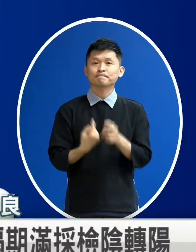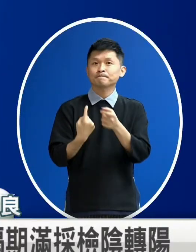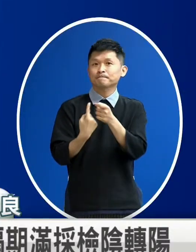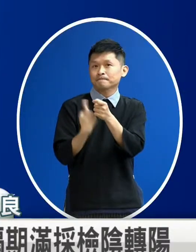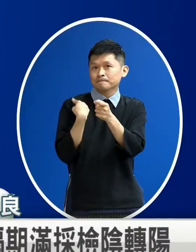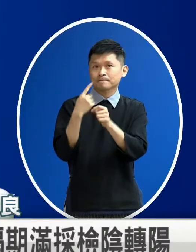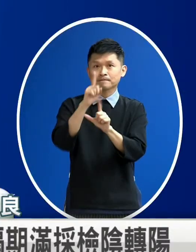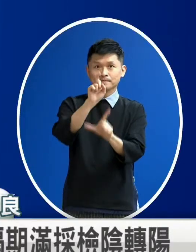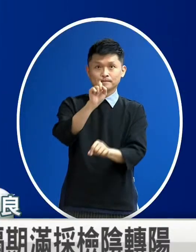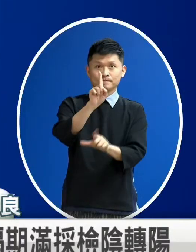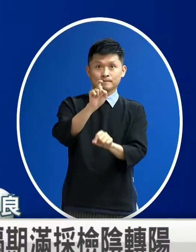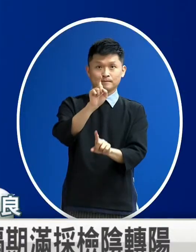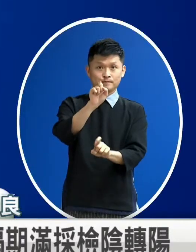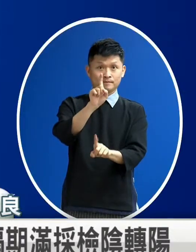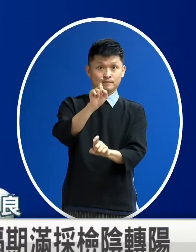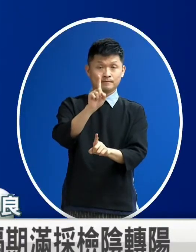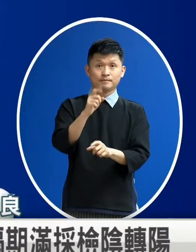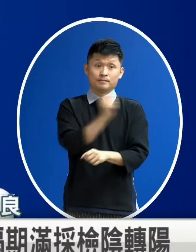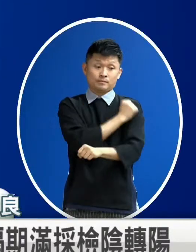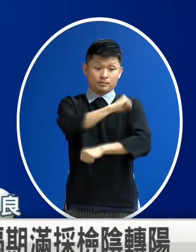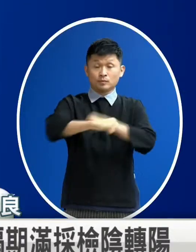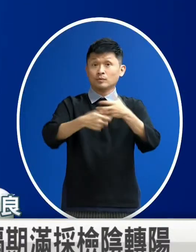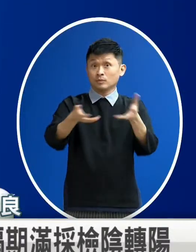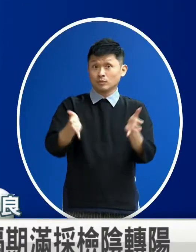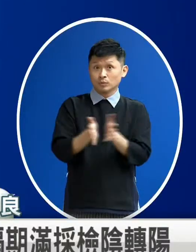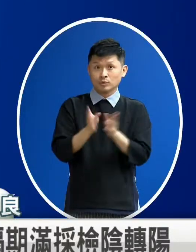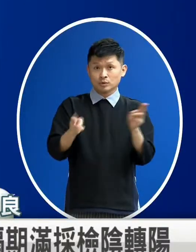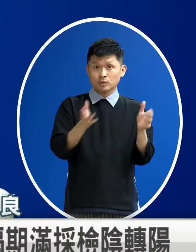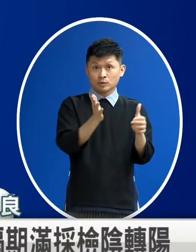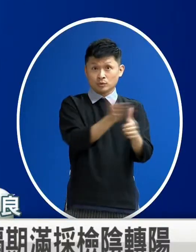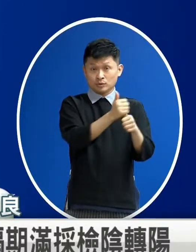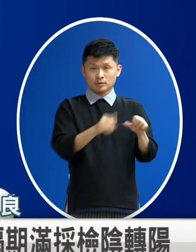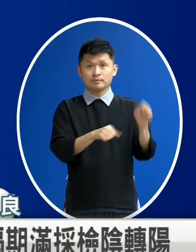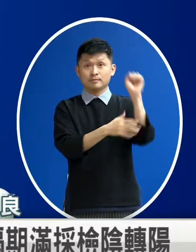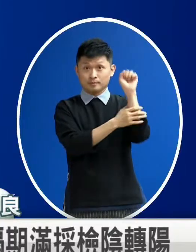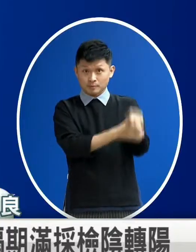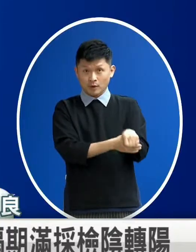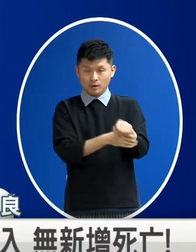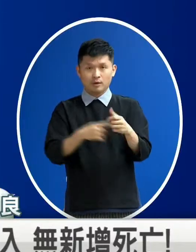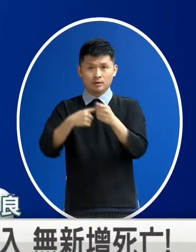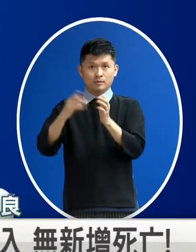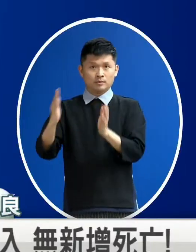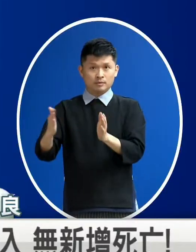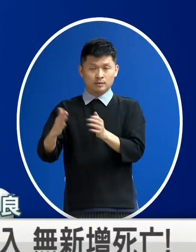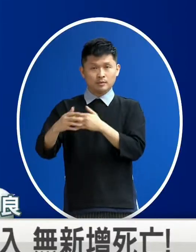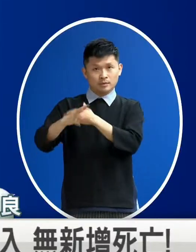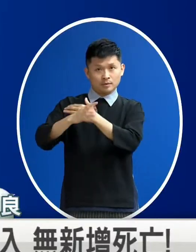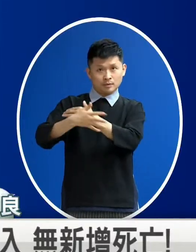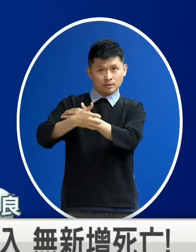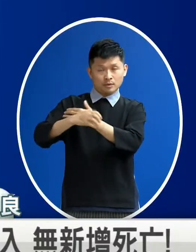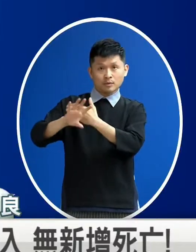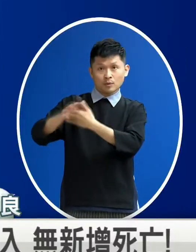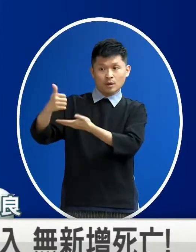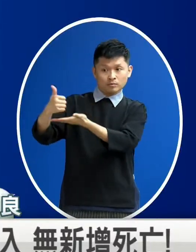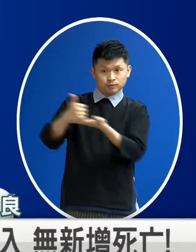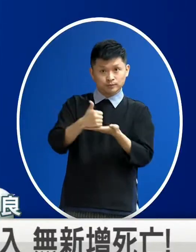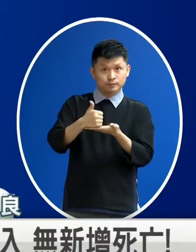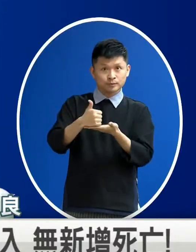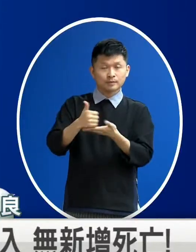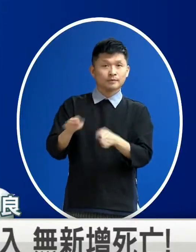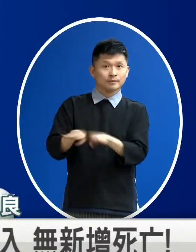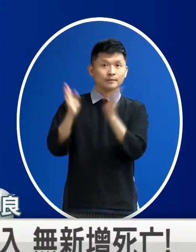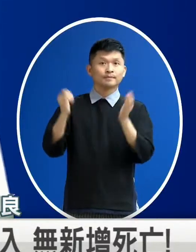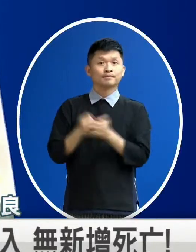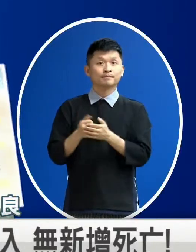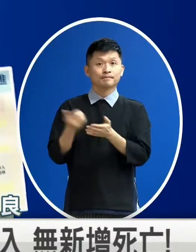年的11月11号，那劳动部也经过我们指挥中心同意启动我们第一阶段的移工专案引进。那到